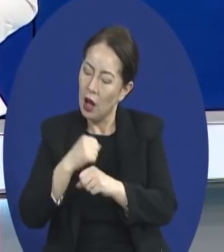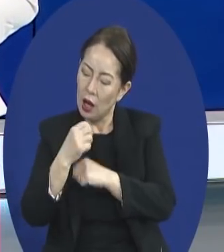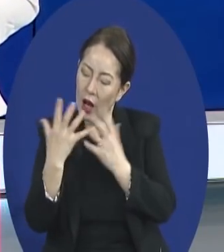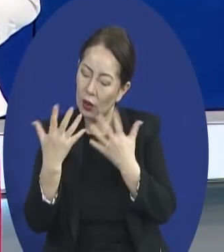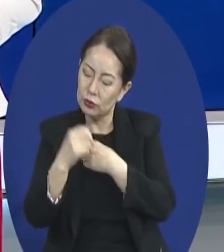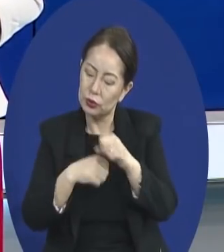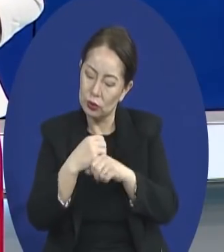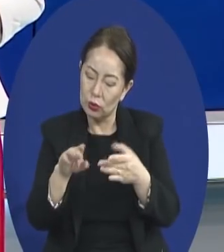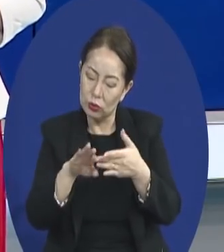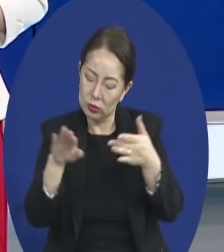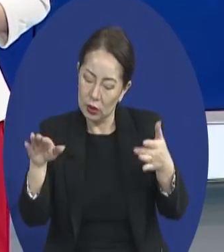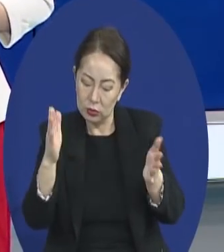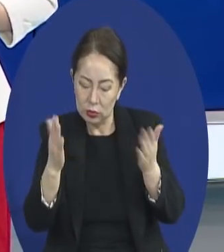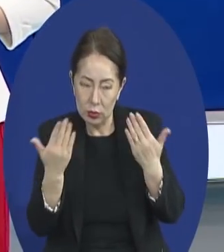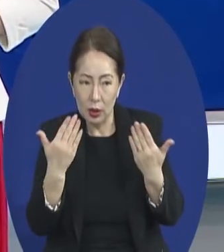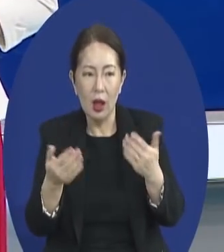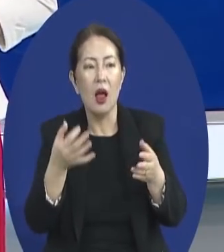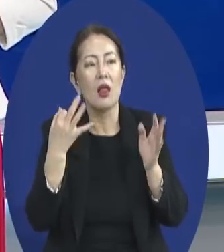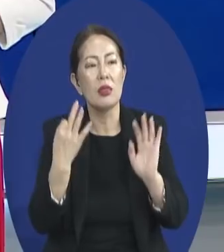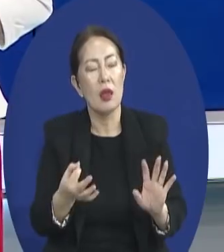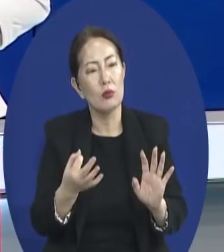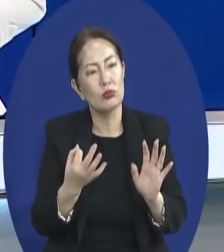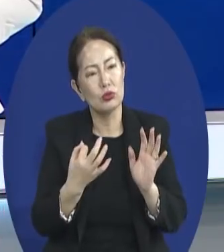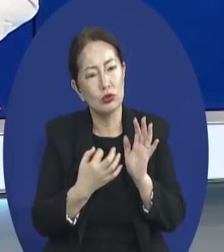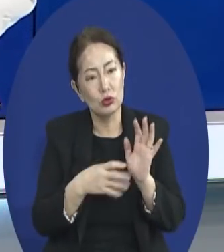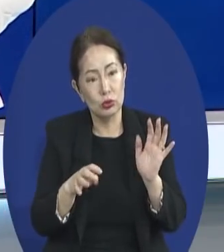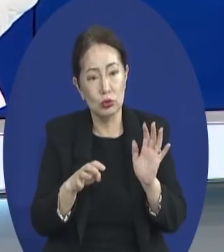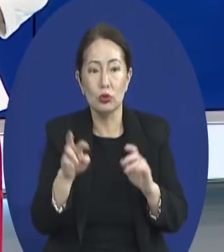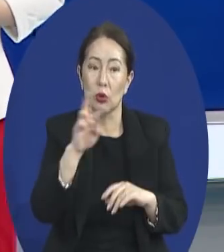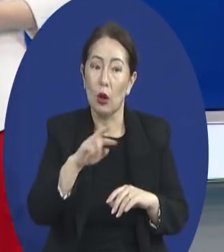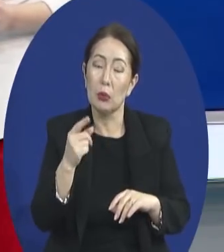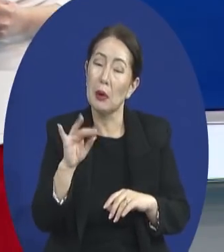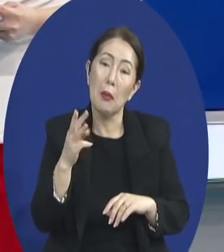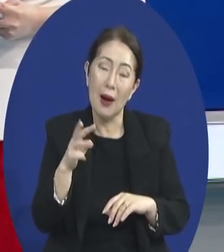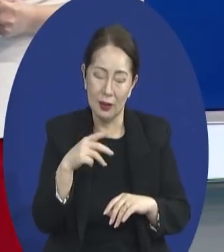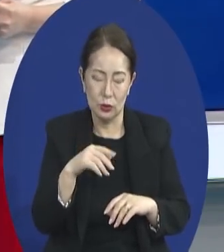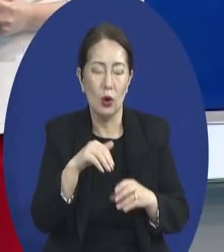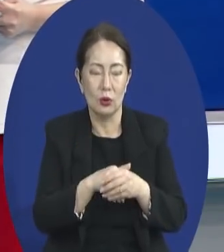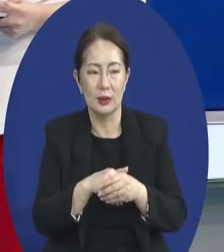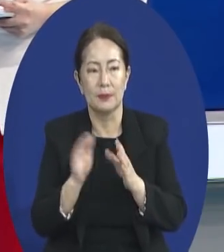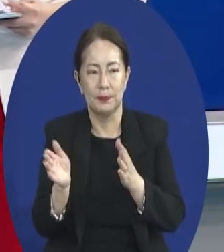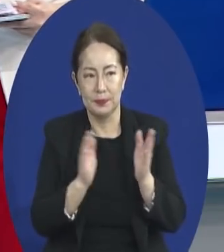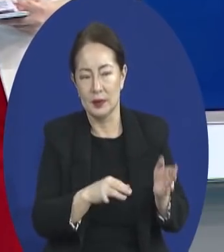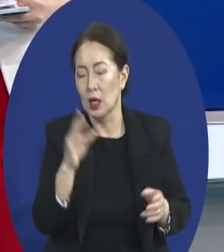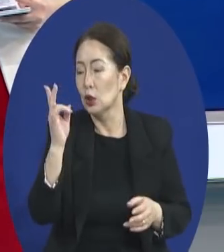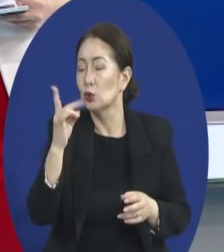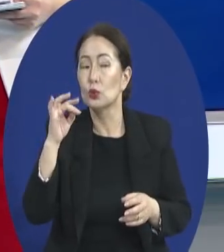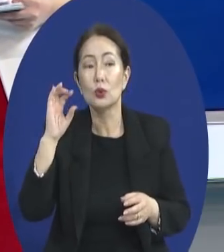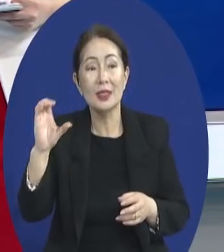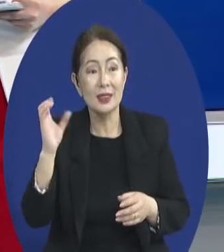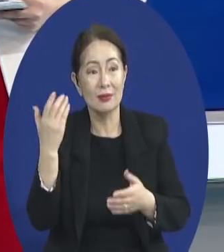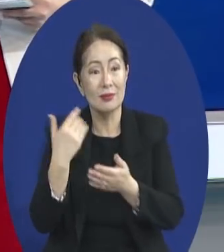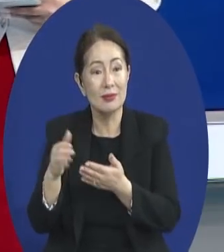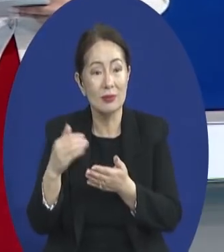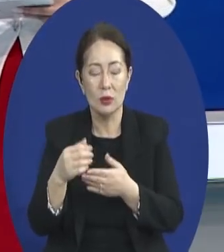ханшаар 8916 ам доллар байхаар л төсөвт суулгасан байна. За нүүрсний экспорт. Нүүрсний экспортын хувьд бол 2021